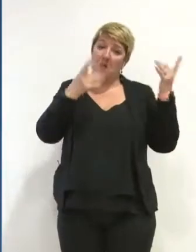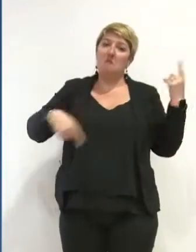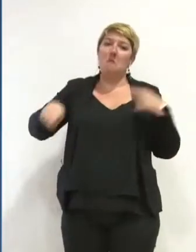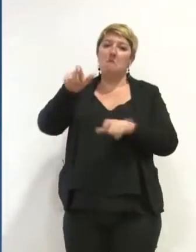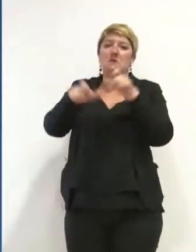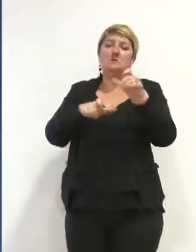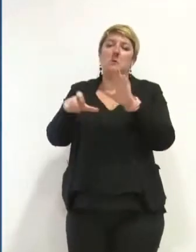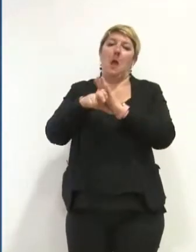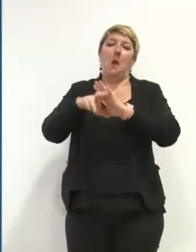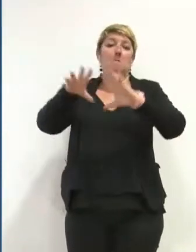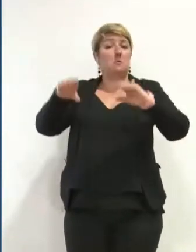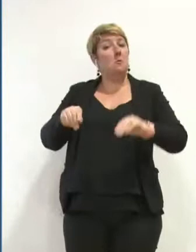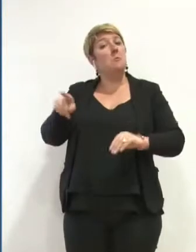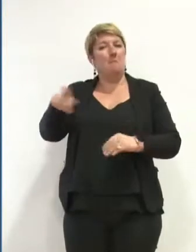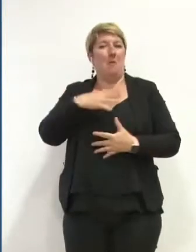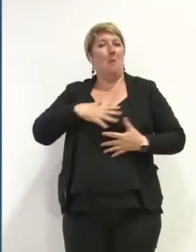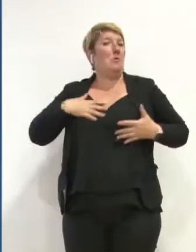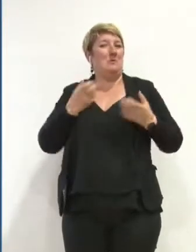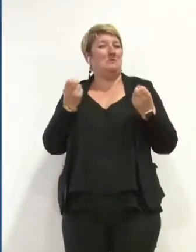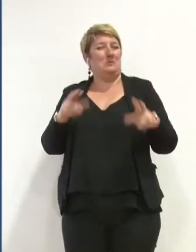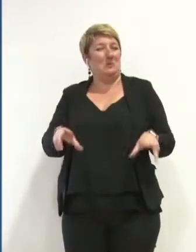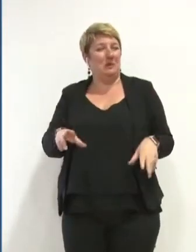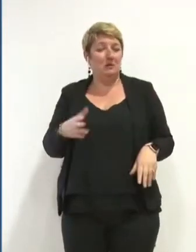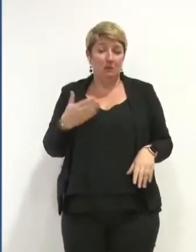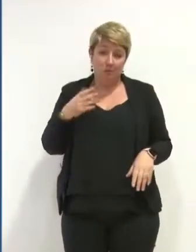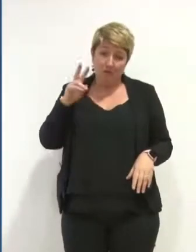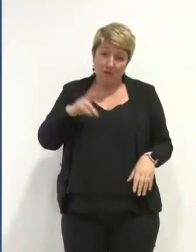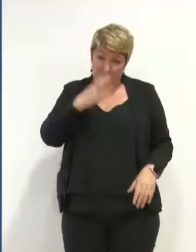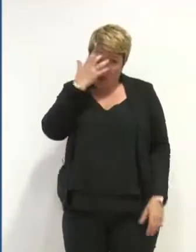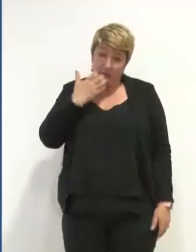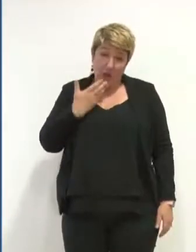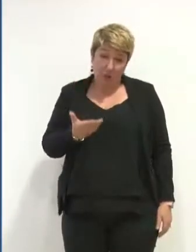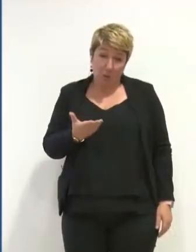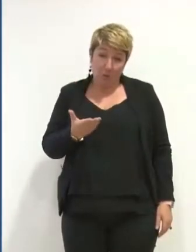pense, mais est-ce que tout cela est bien sérieux?